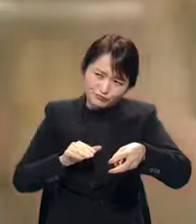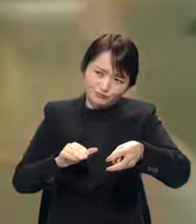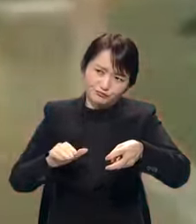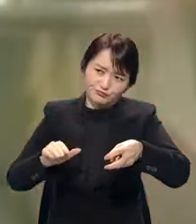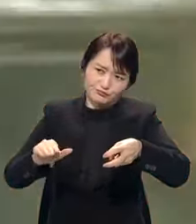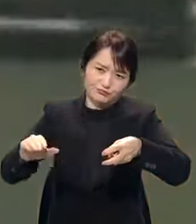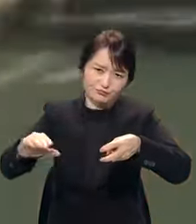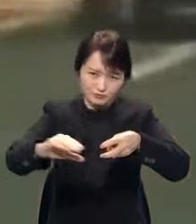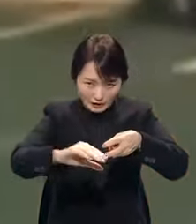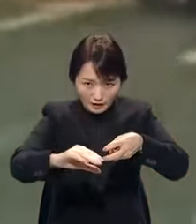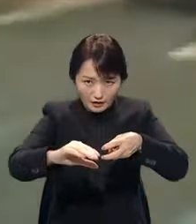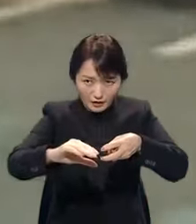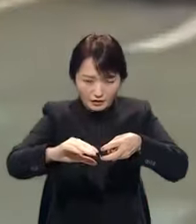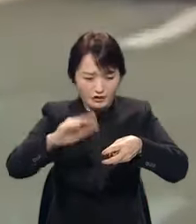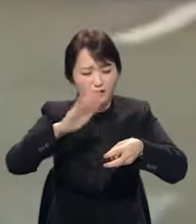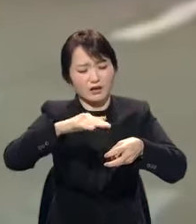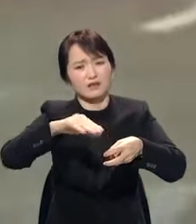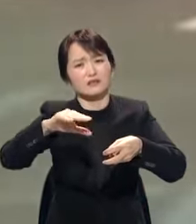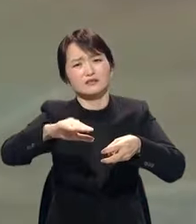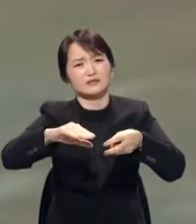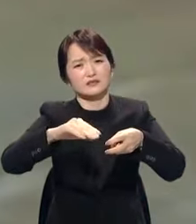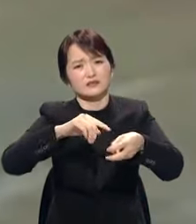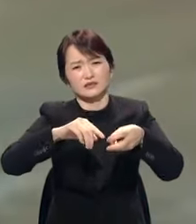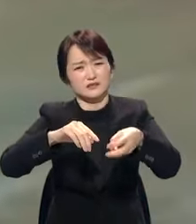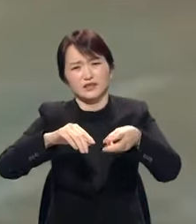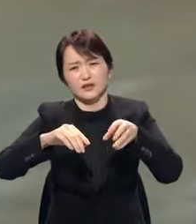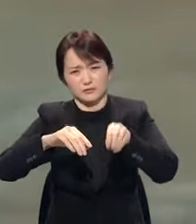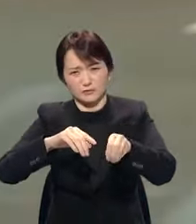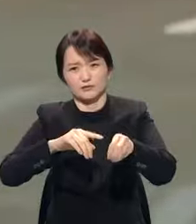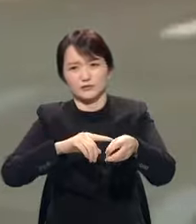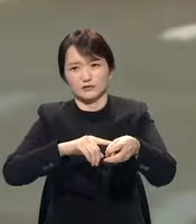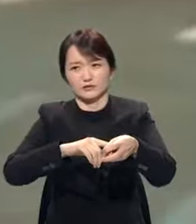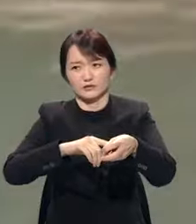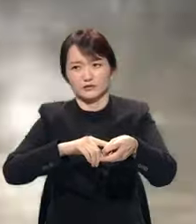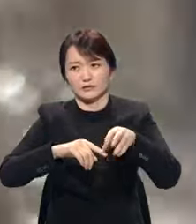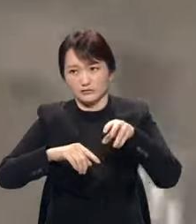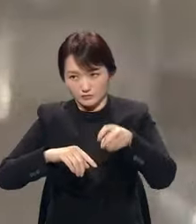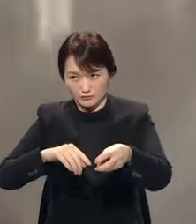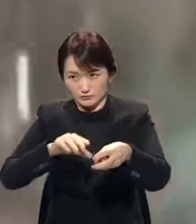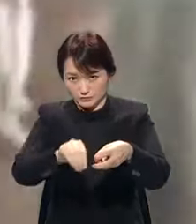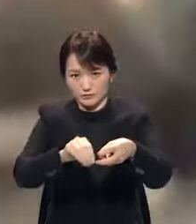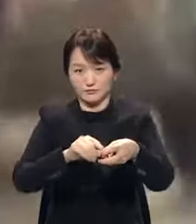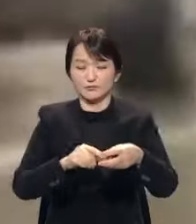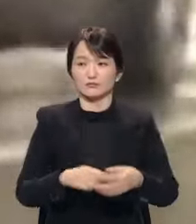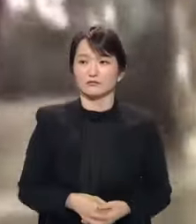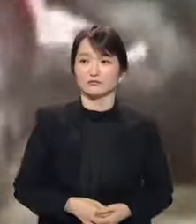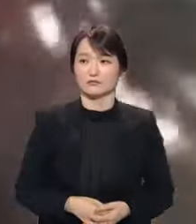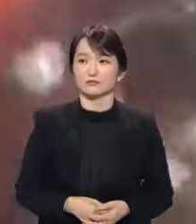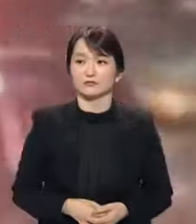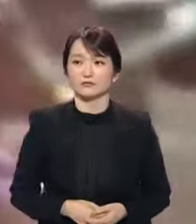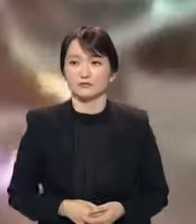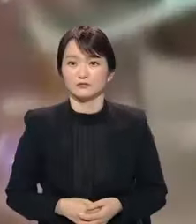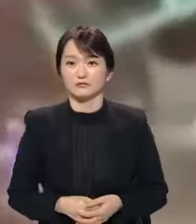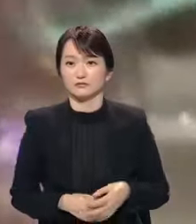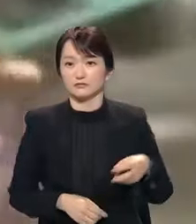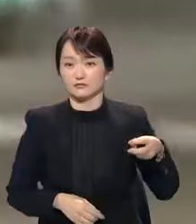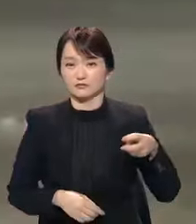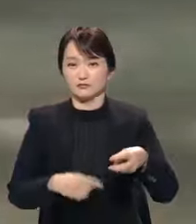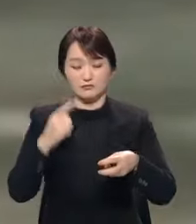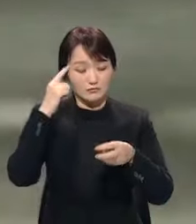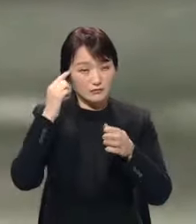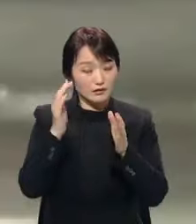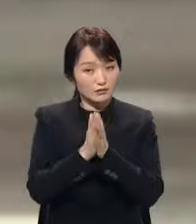거예요. 지금 왔어요. 아저씨, 차 세우세요, 차 세우세요 해서 일단은 스톱을 합니다. 아니, 저게 자율주행차가 아닌 이상